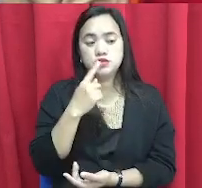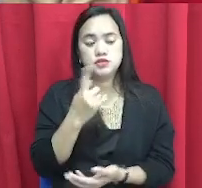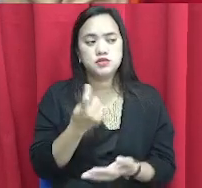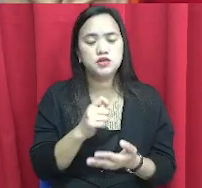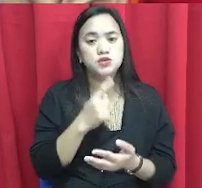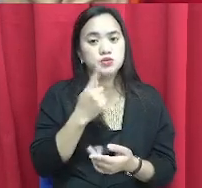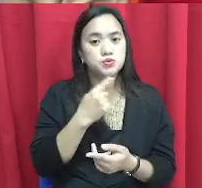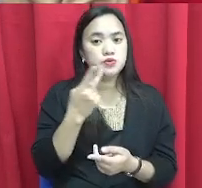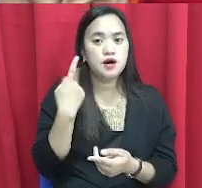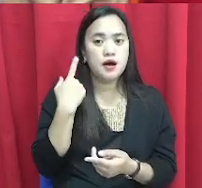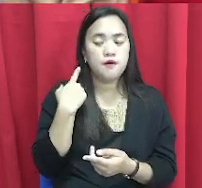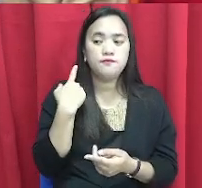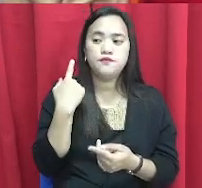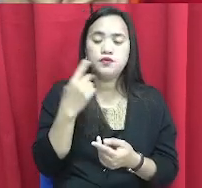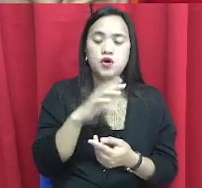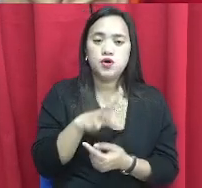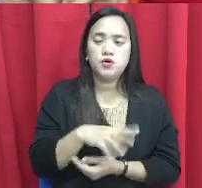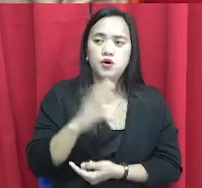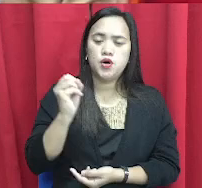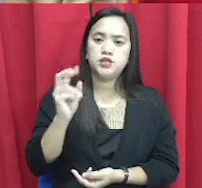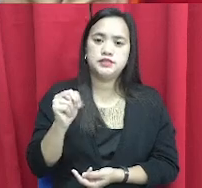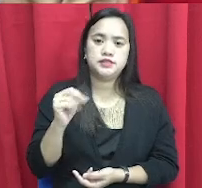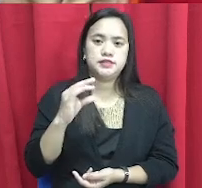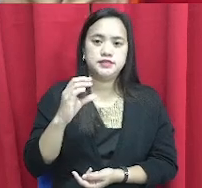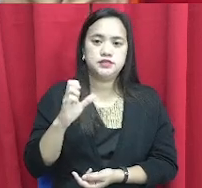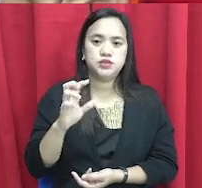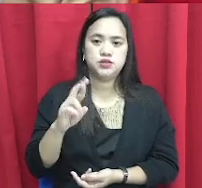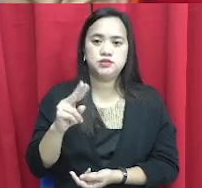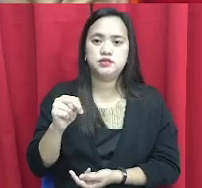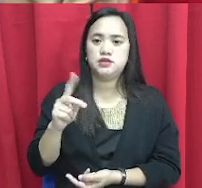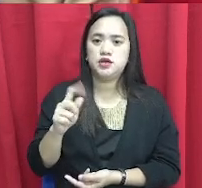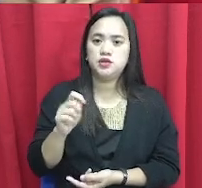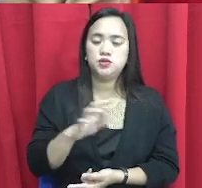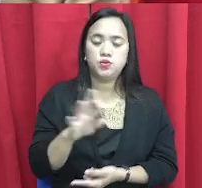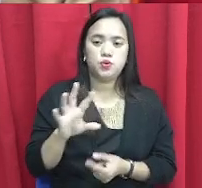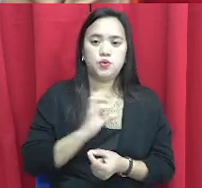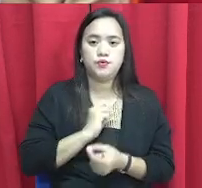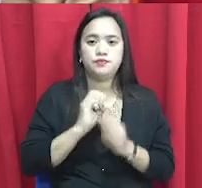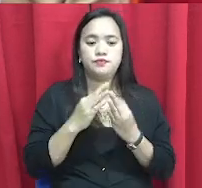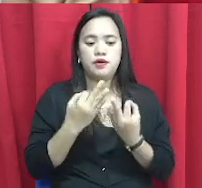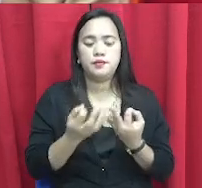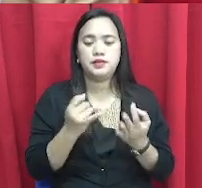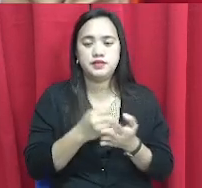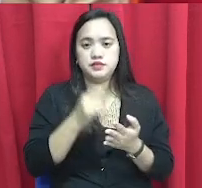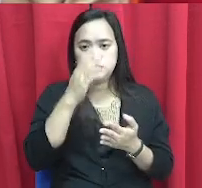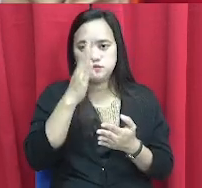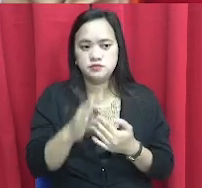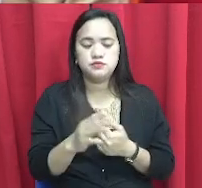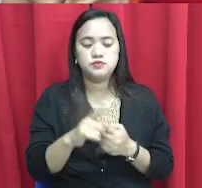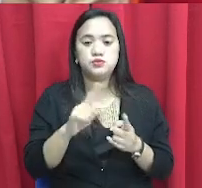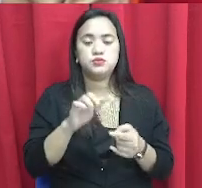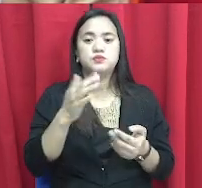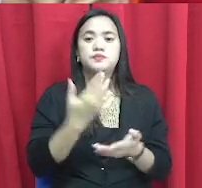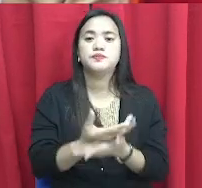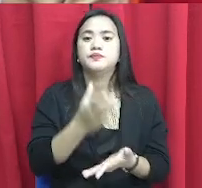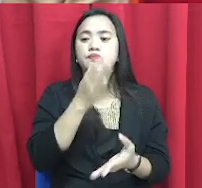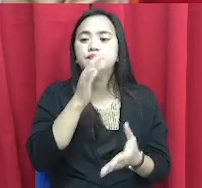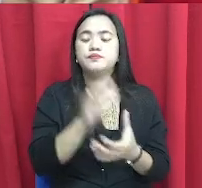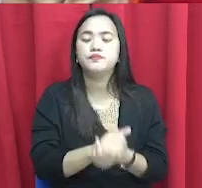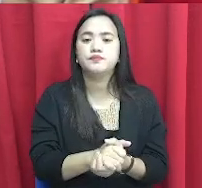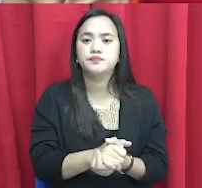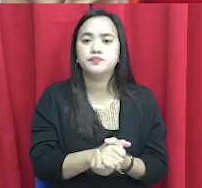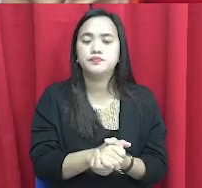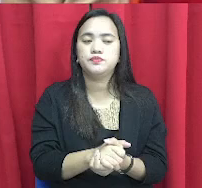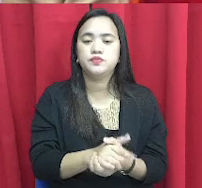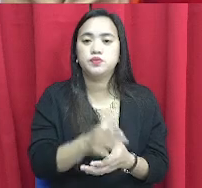nire-release relay natin sa ating family Anong gustong mangyari ng Diyos m sa asawang babae wife